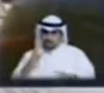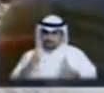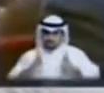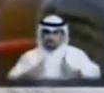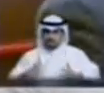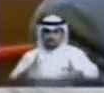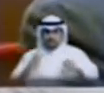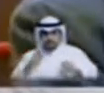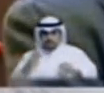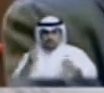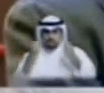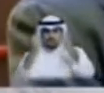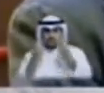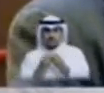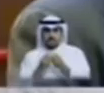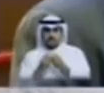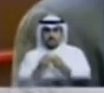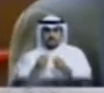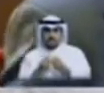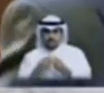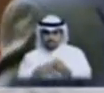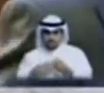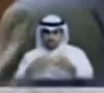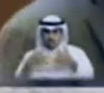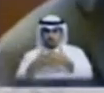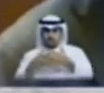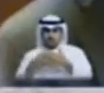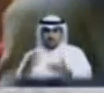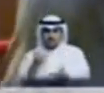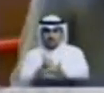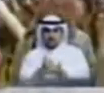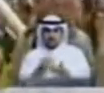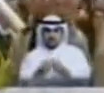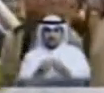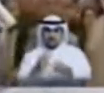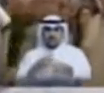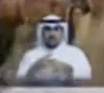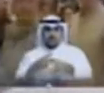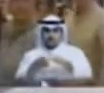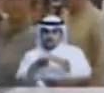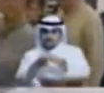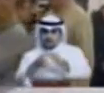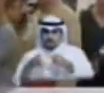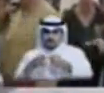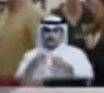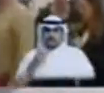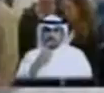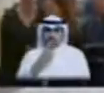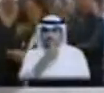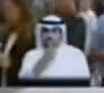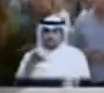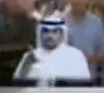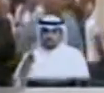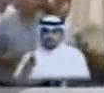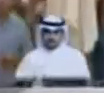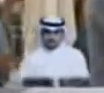الفنية والتقنية مع إدارة الشركة المشغلة لجناح دولة الكويت في إكسبو ميلانو 2015.